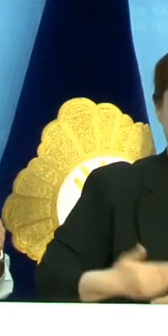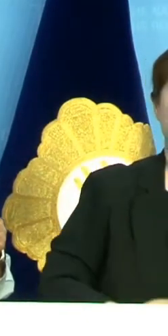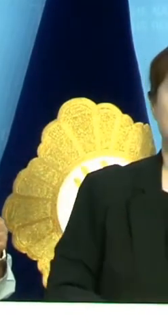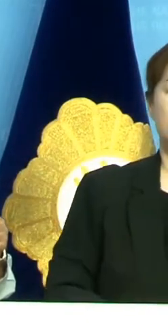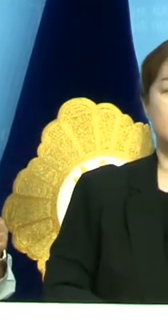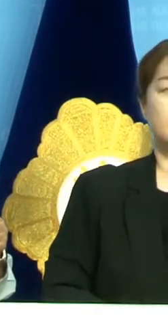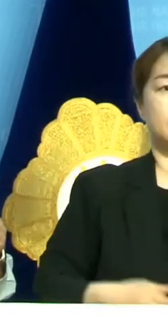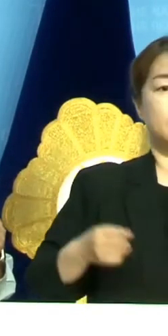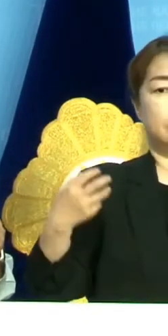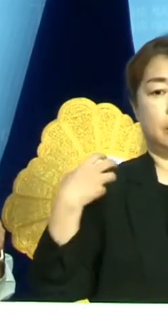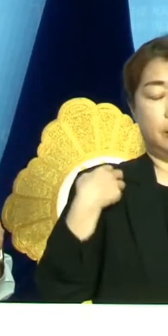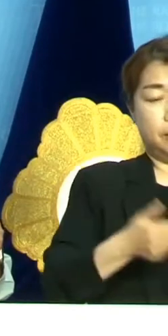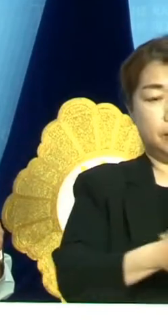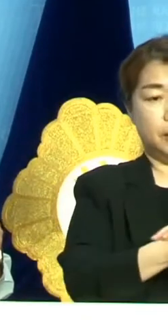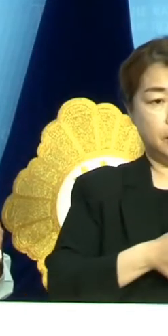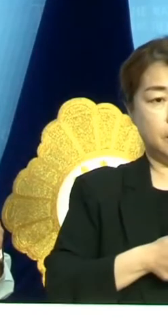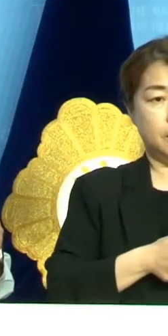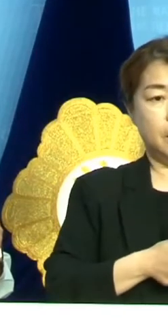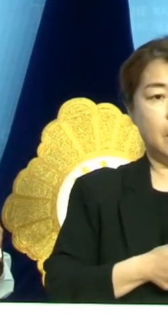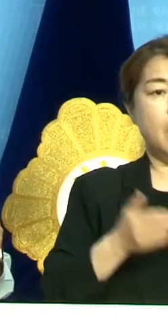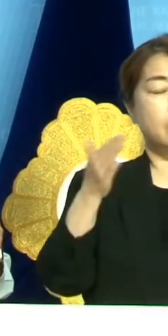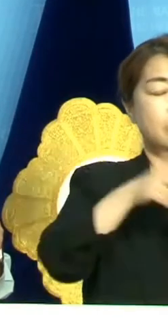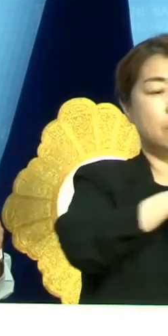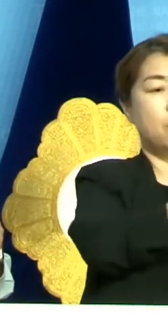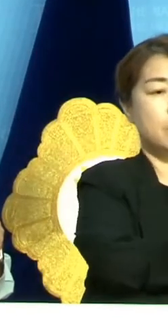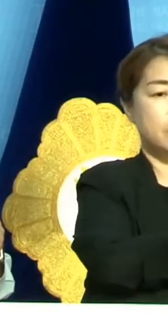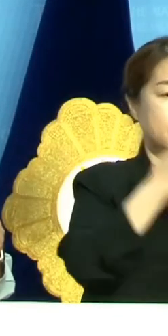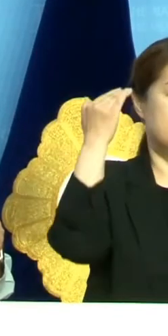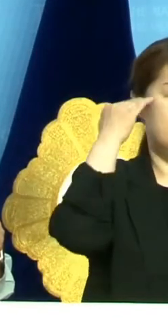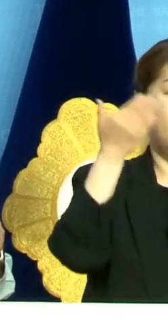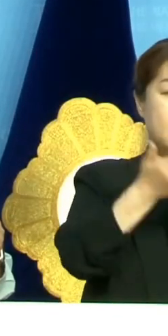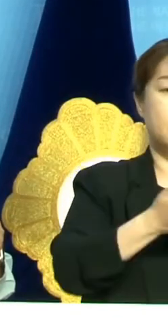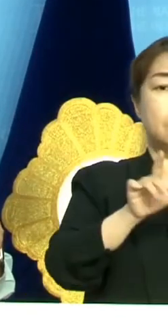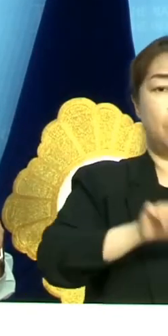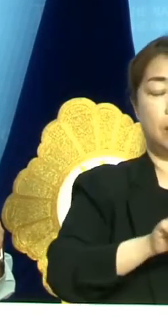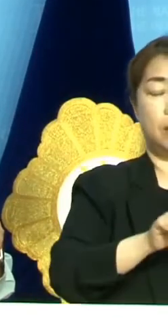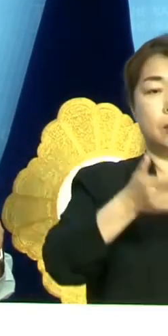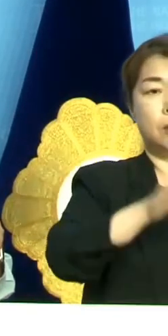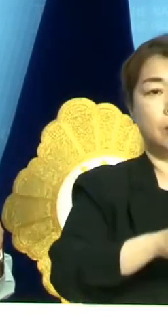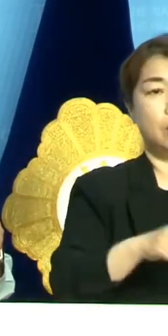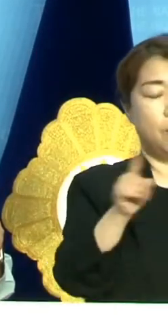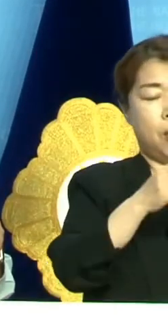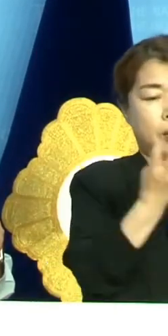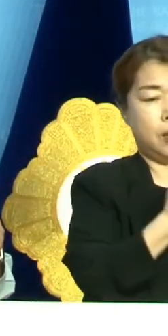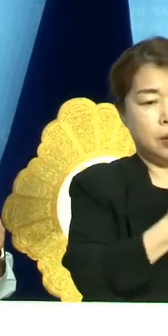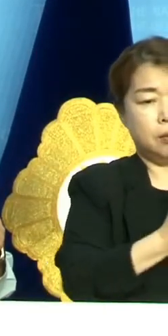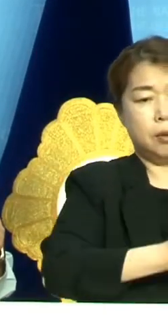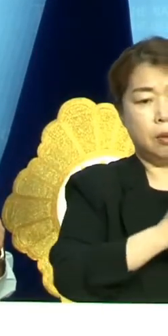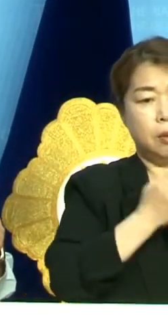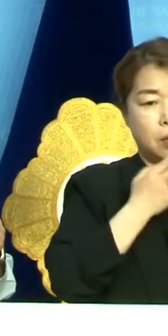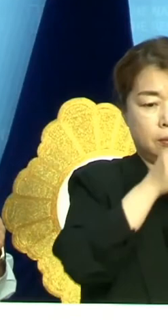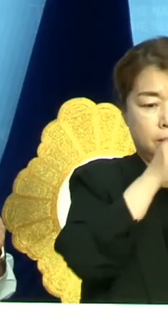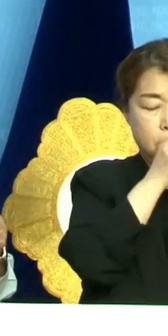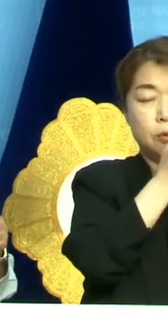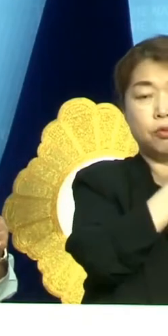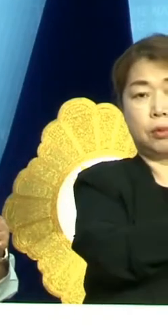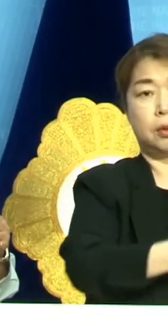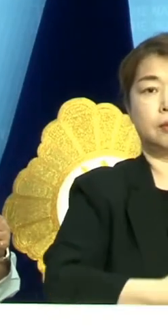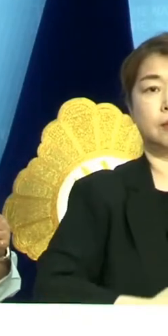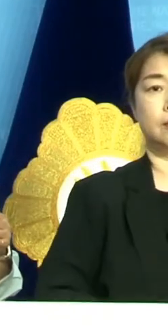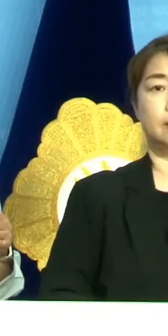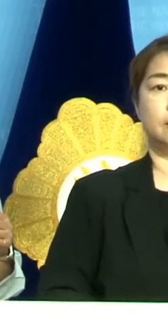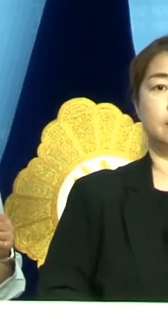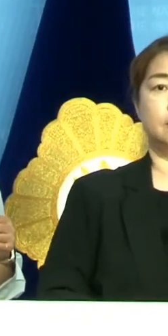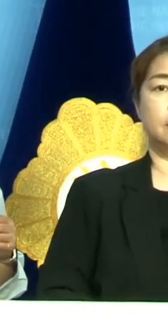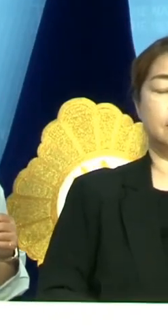회피 하였고 학생들의 권리가 침해받고 있는 현 상황에서도 아무런 대처도 하지 않고 침묵하고 있습니다